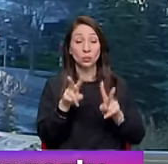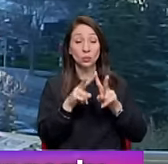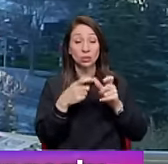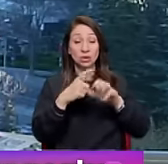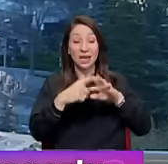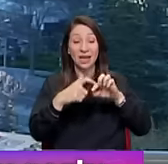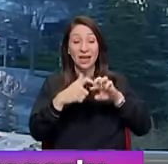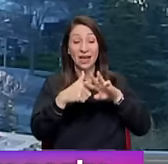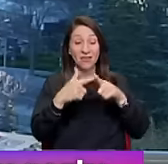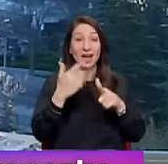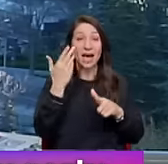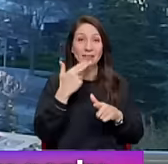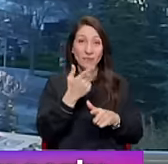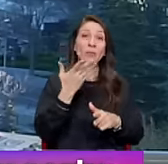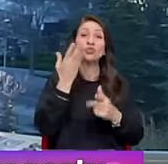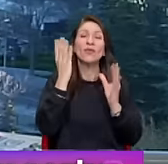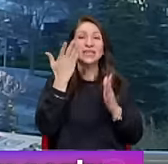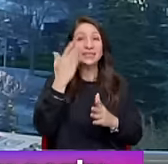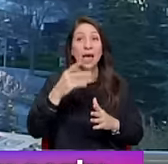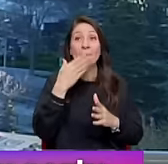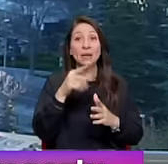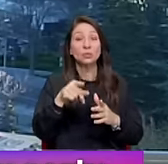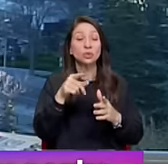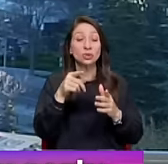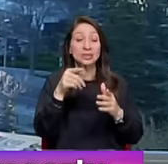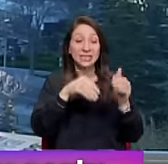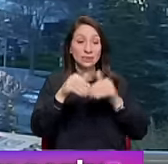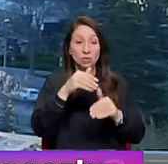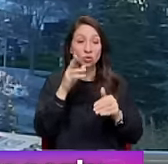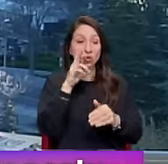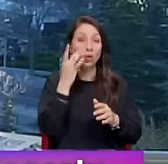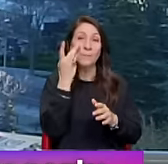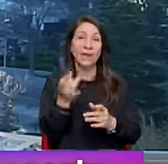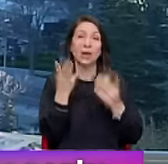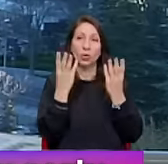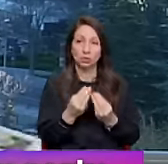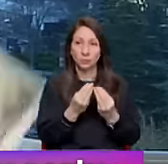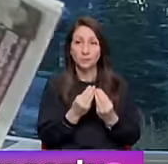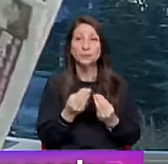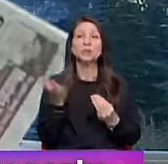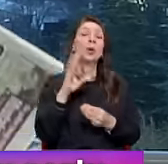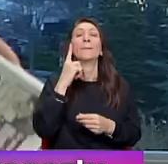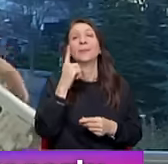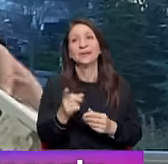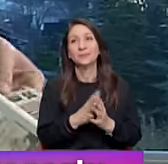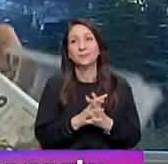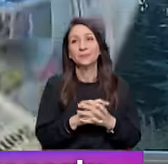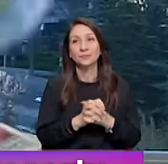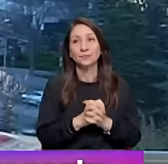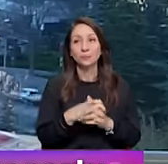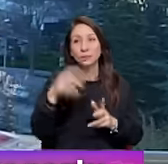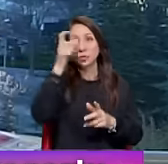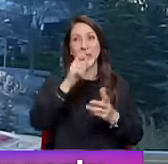Hanım, pek çok izleyicimizin de söylediği gibi emekli bu seçimin sonucunu belirledi, belirlemiştir. Sonra bakın